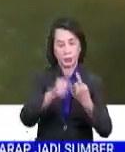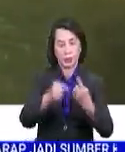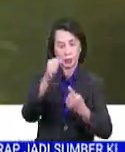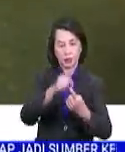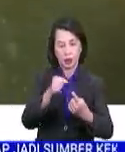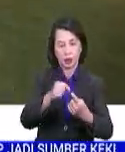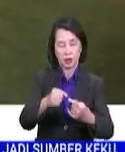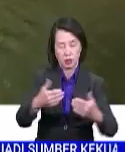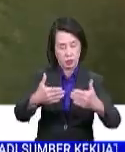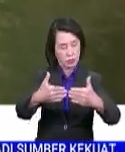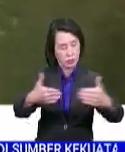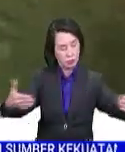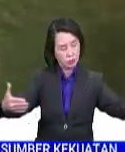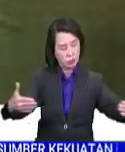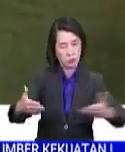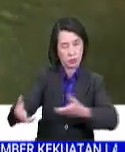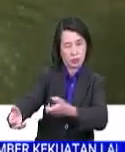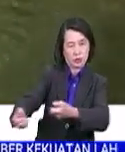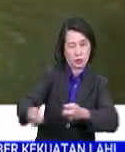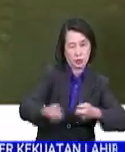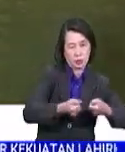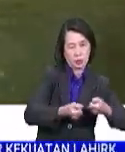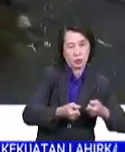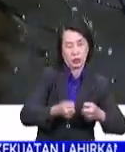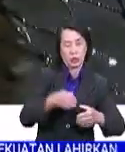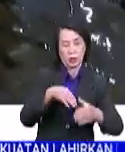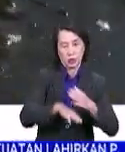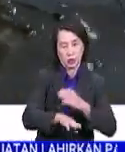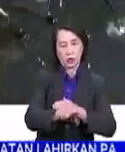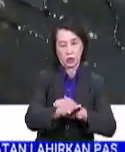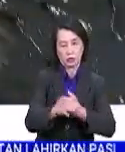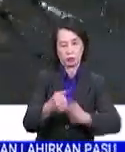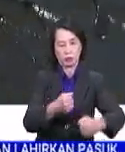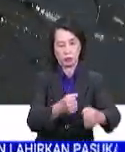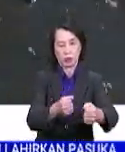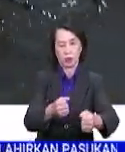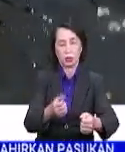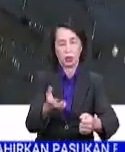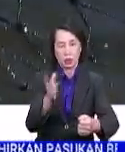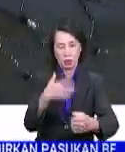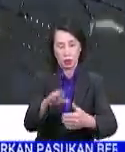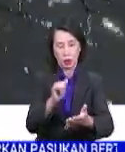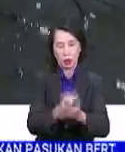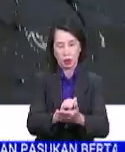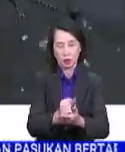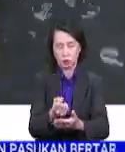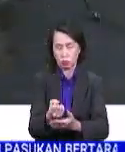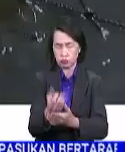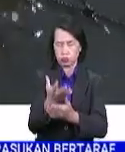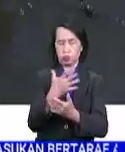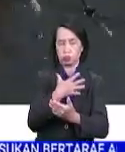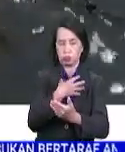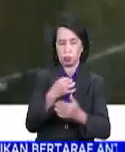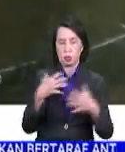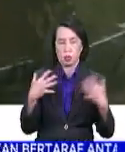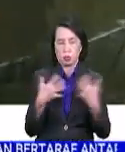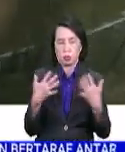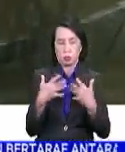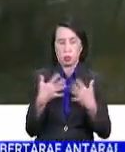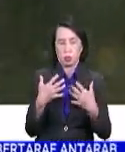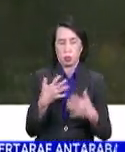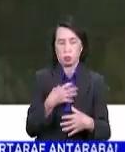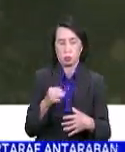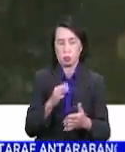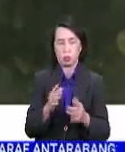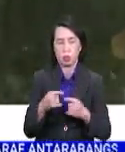kemudiannya dilintangkan sebelum ditarik di dalam sungai. Tali tersebut akan menghasilkan sinaran putih yang menakutkan ikan